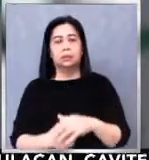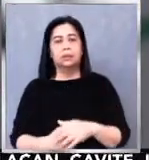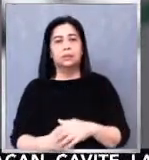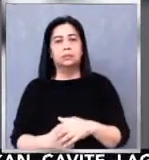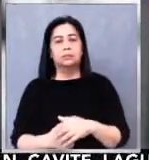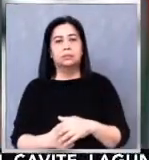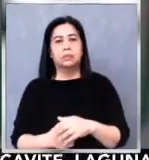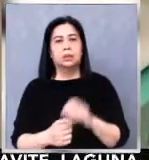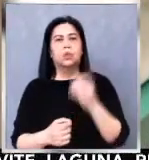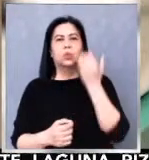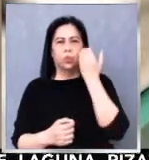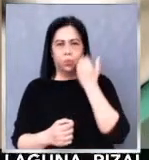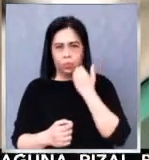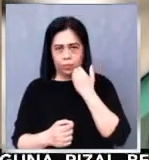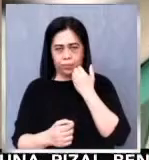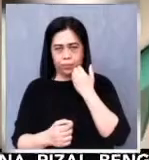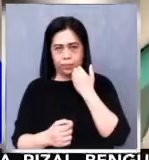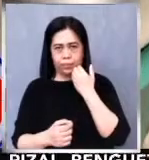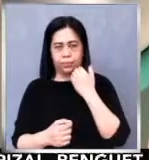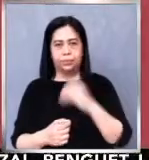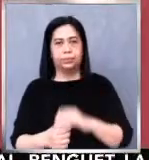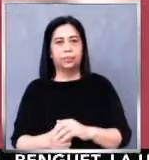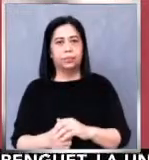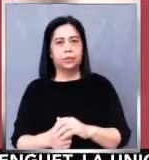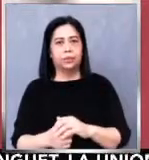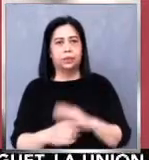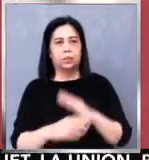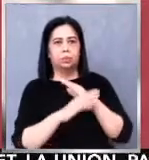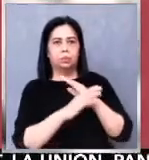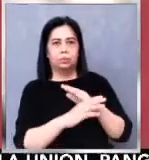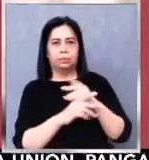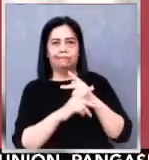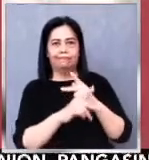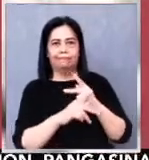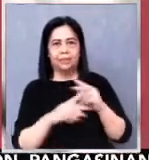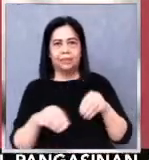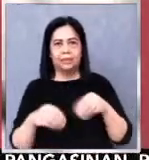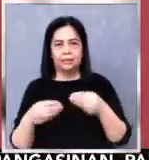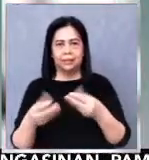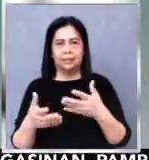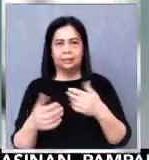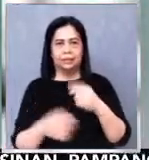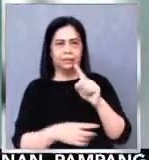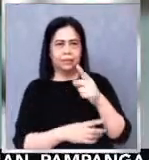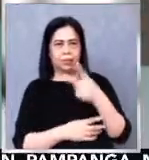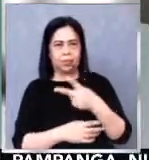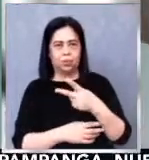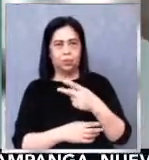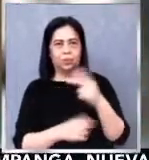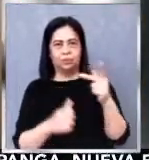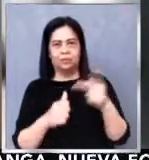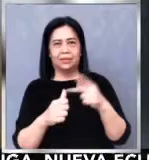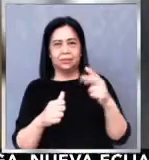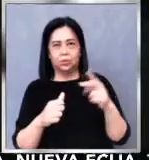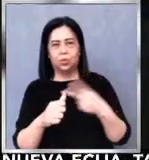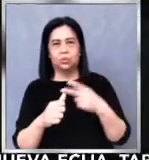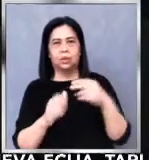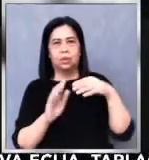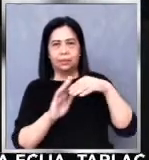kulang ang immunity na naibibigay ng primary dose. Bumababa na